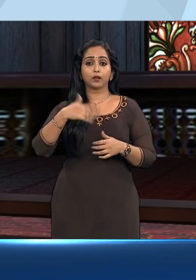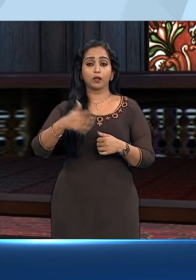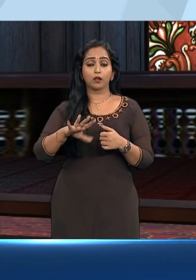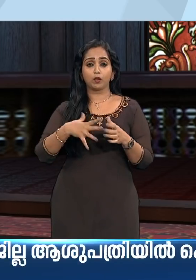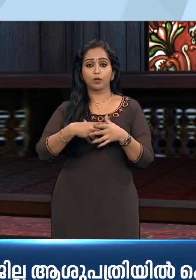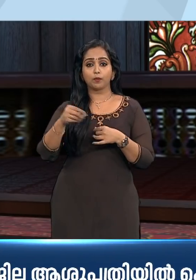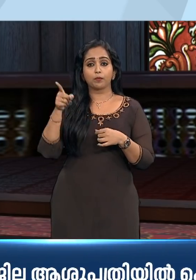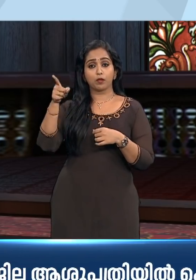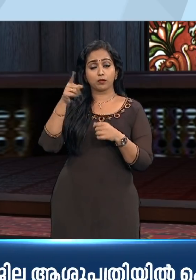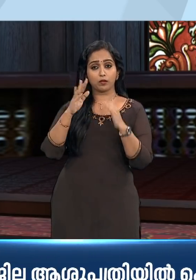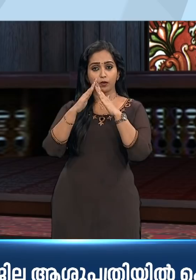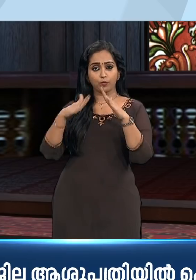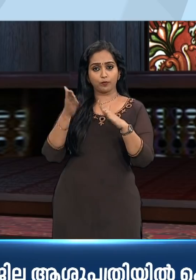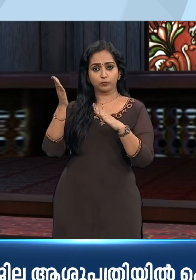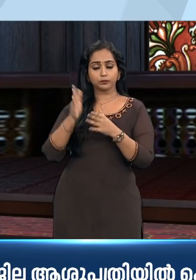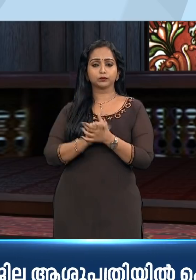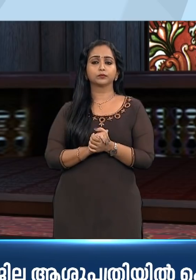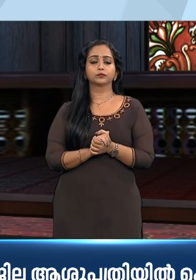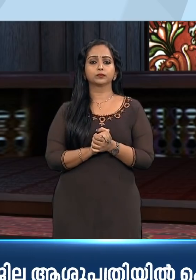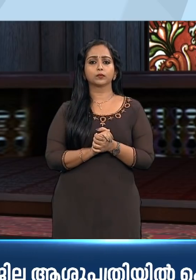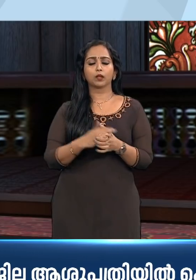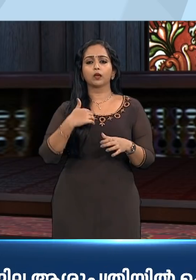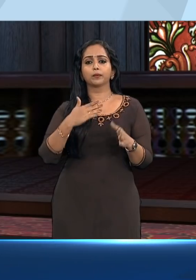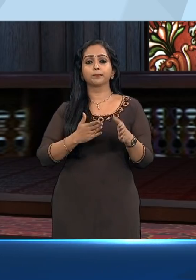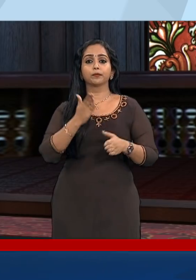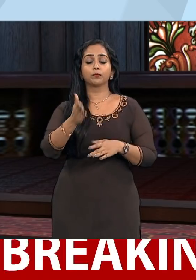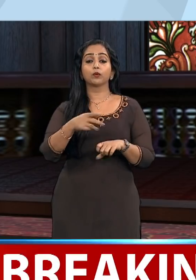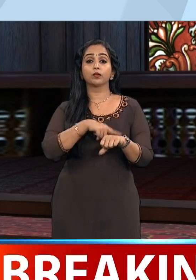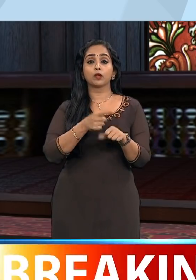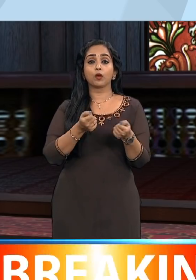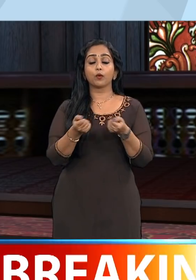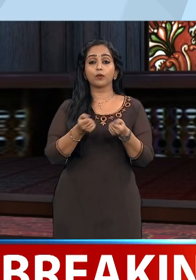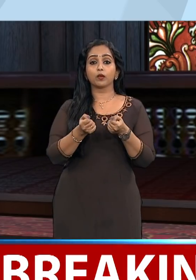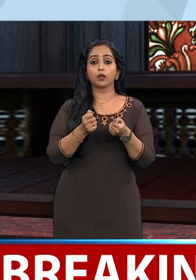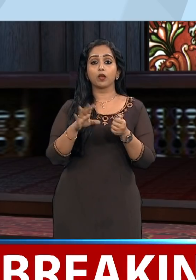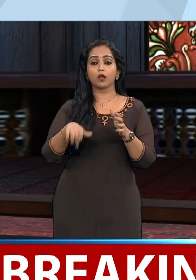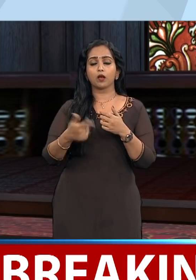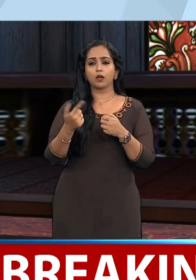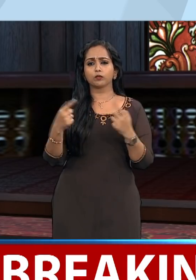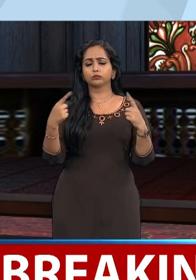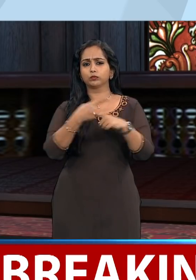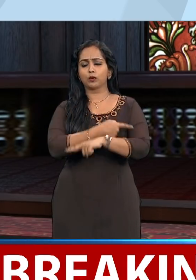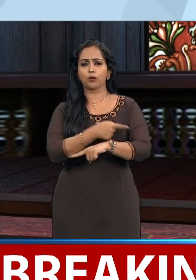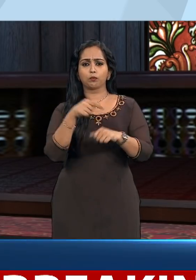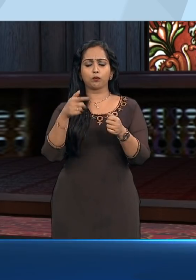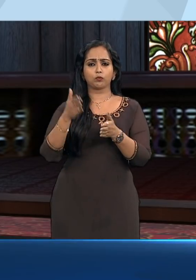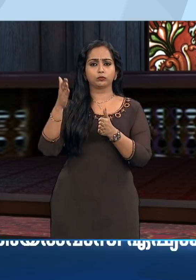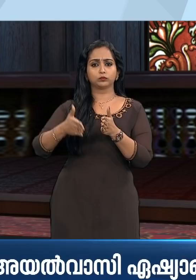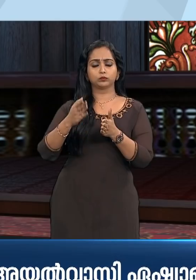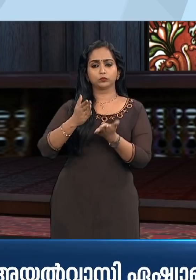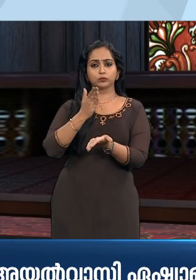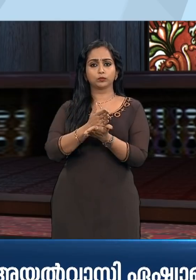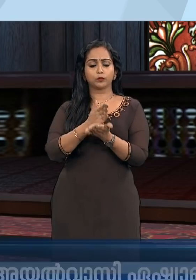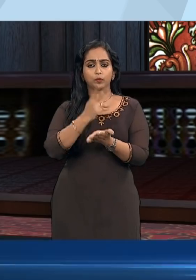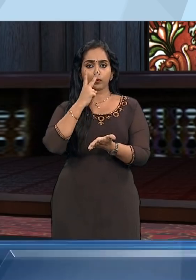വീട്, ആ ഭാഗത്താണ്. വന്നുകൊണ്ടിരിക്കുന്ന സമയത്ത് അവിടെ ഒരു കാറ് റോങ് സൈഡിൽ നിർത്തിയ പോലെ തോന്നിയപ്പോൾ ഒരു ടേണിങ്ങാണ്. അപ്പോൾ ഇത് കണ്ടപ്പോൾ